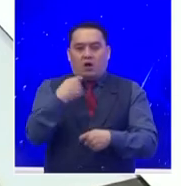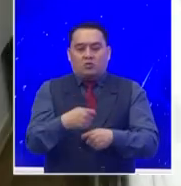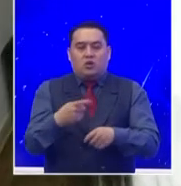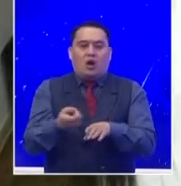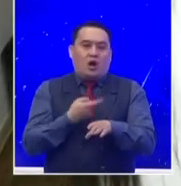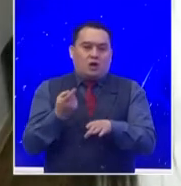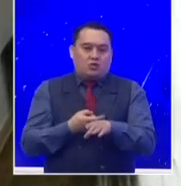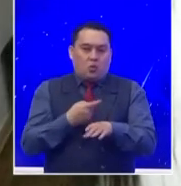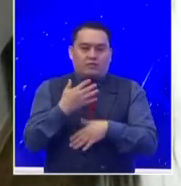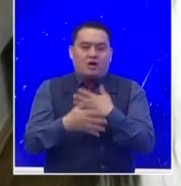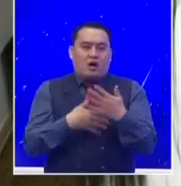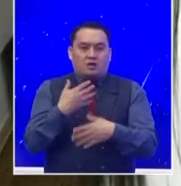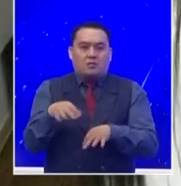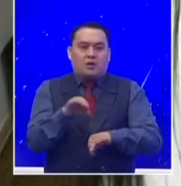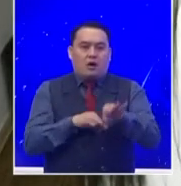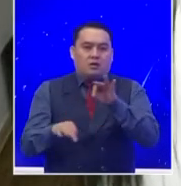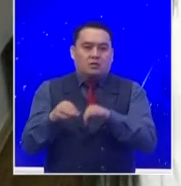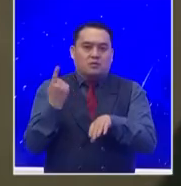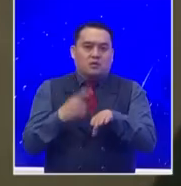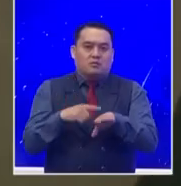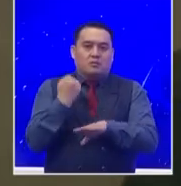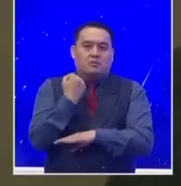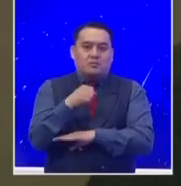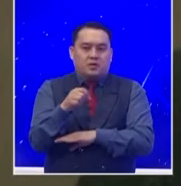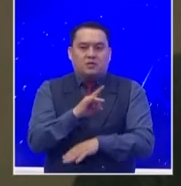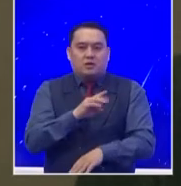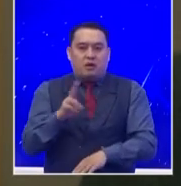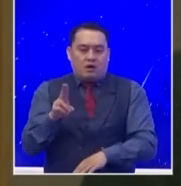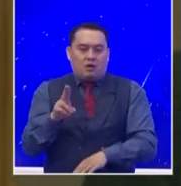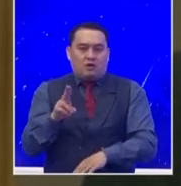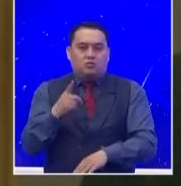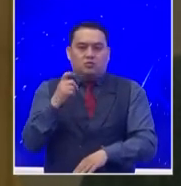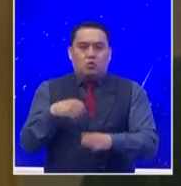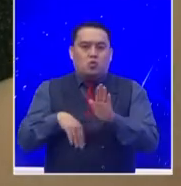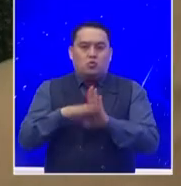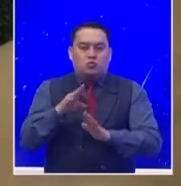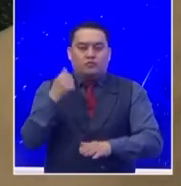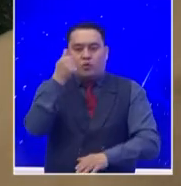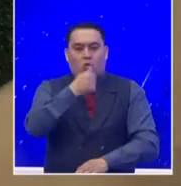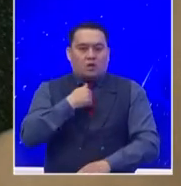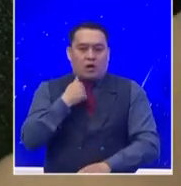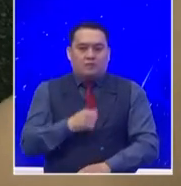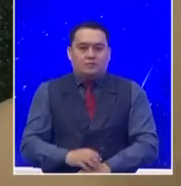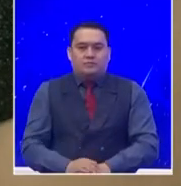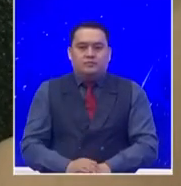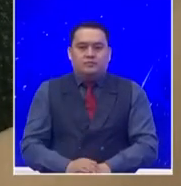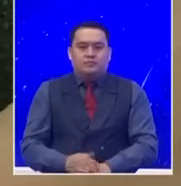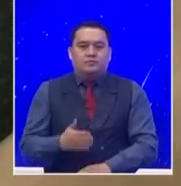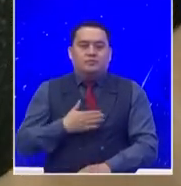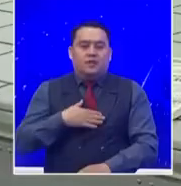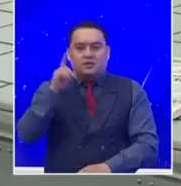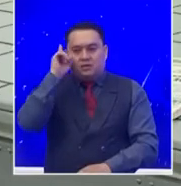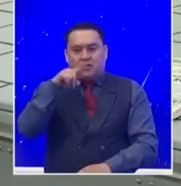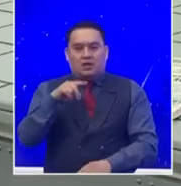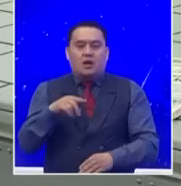крахмала. Научно-исследовательский проект завоевал гран-при в республиканском конкурсе «100 лучших проектов года». Как мы все знаем, наша